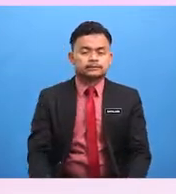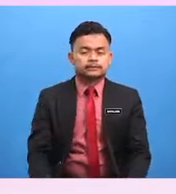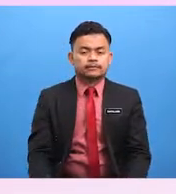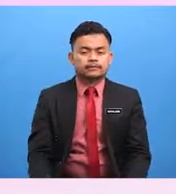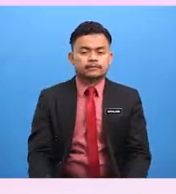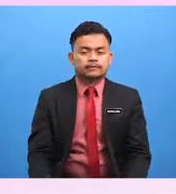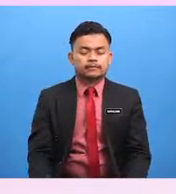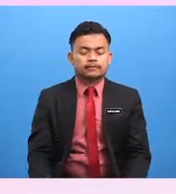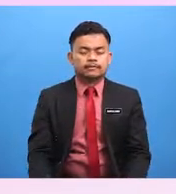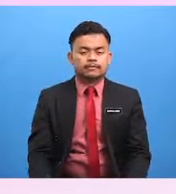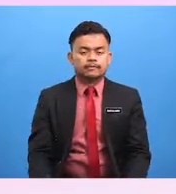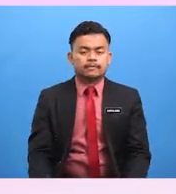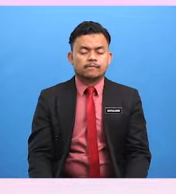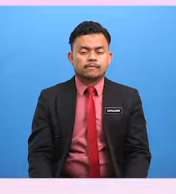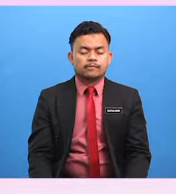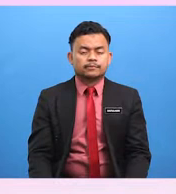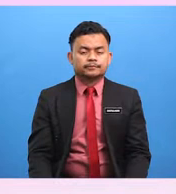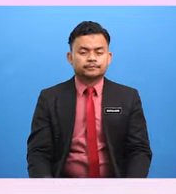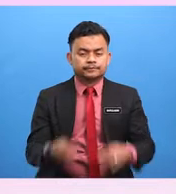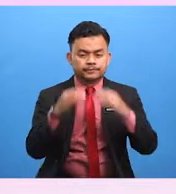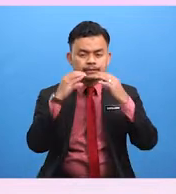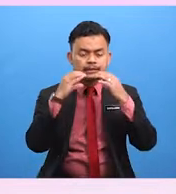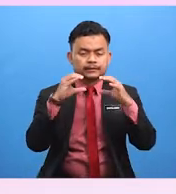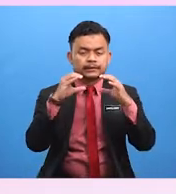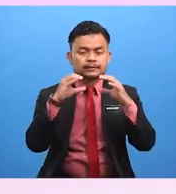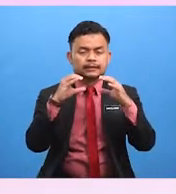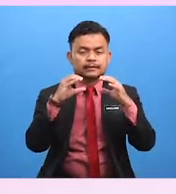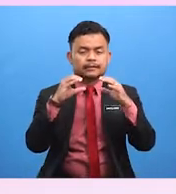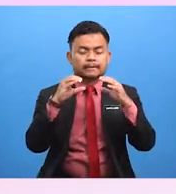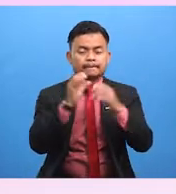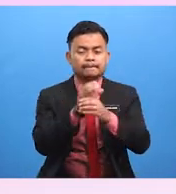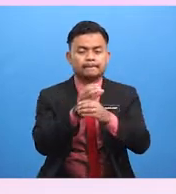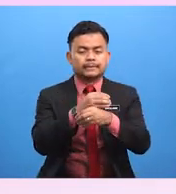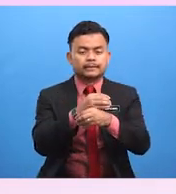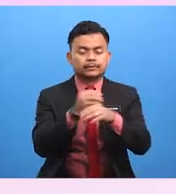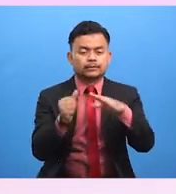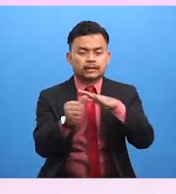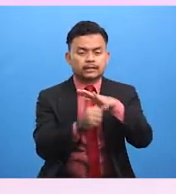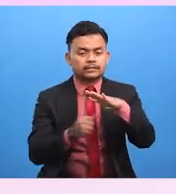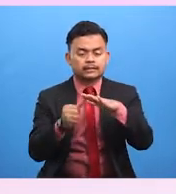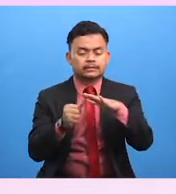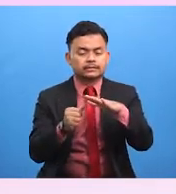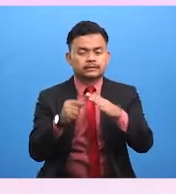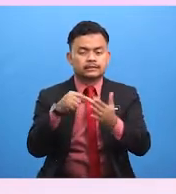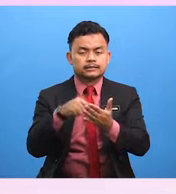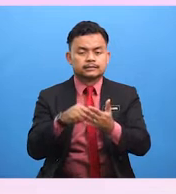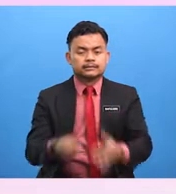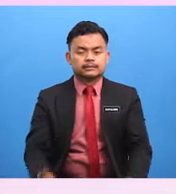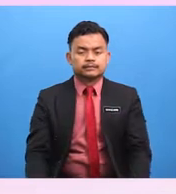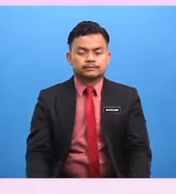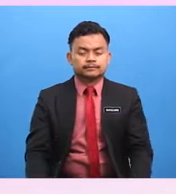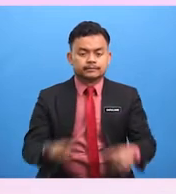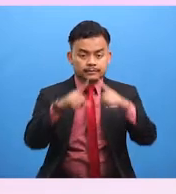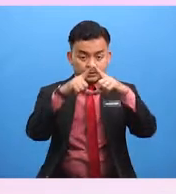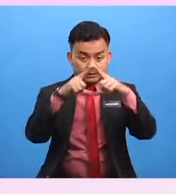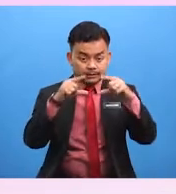Soalan B pula. Nyatakan bentuk asas tersebut. Jawapannya ialah segi